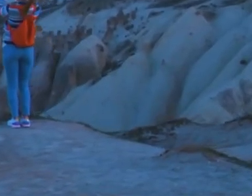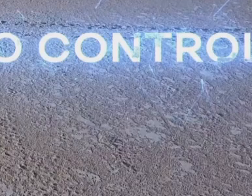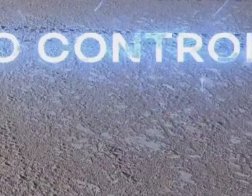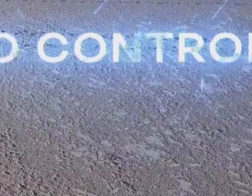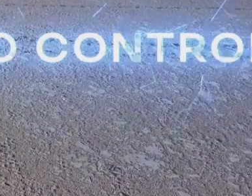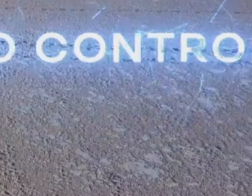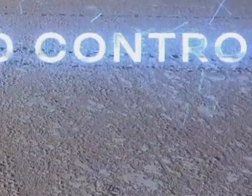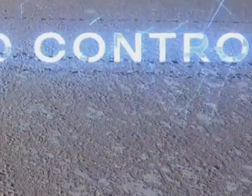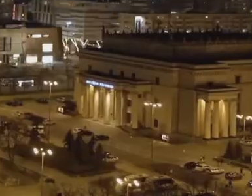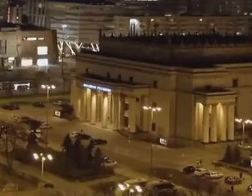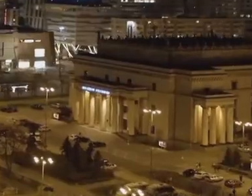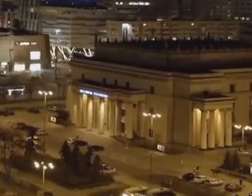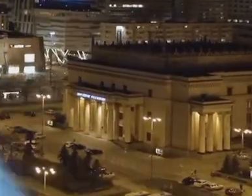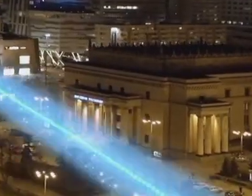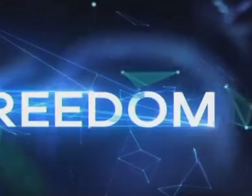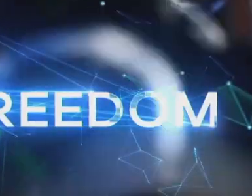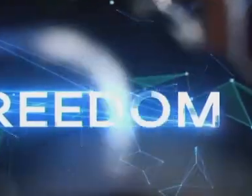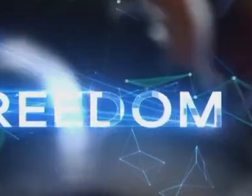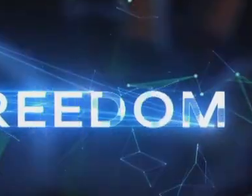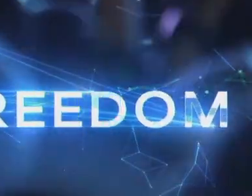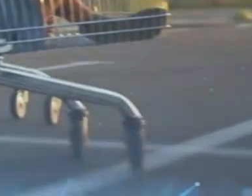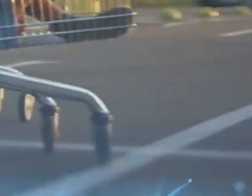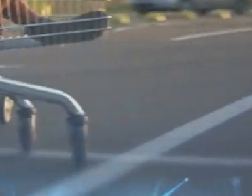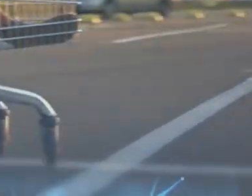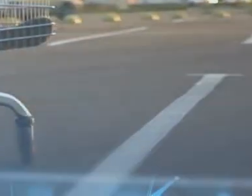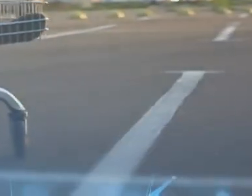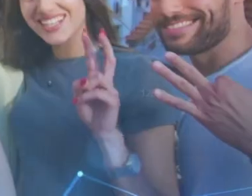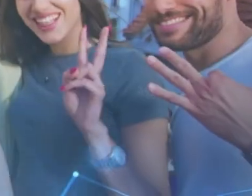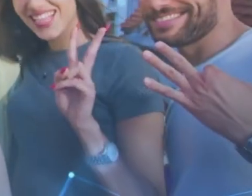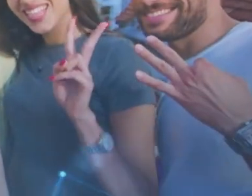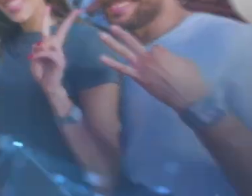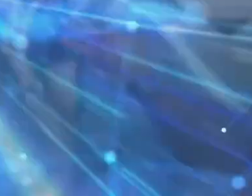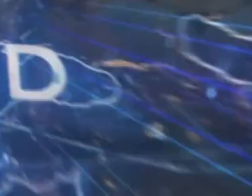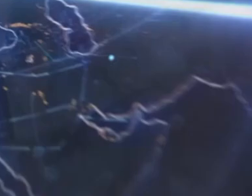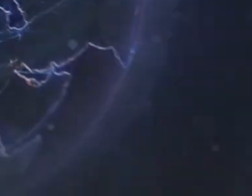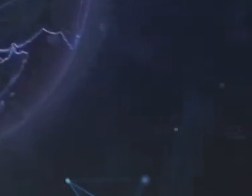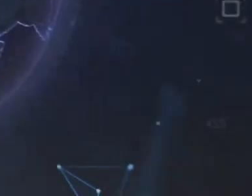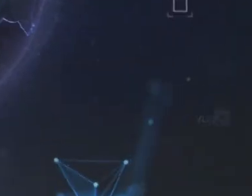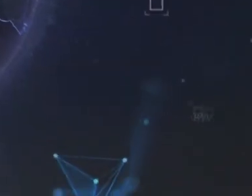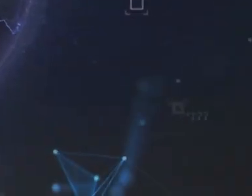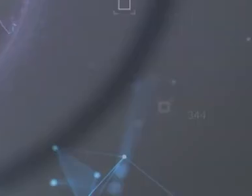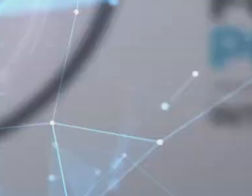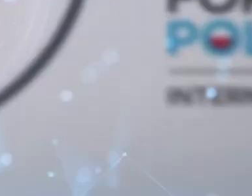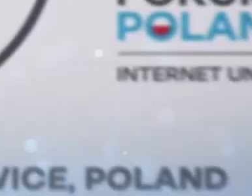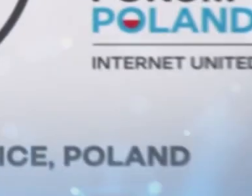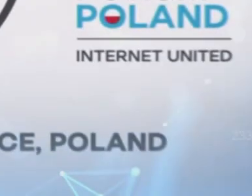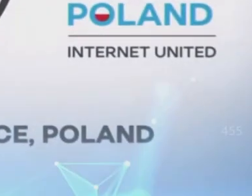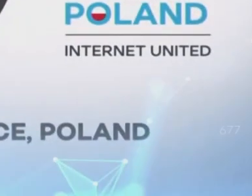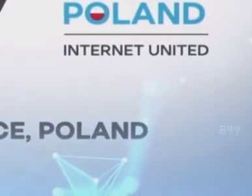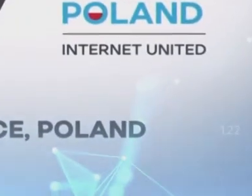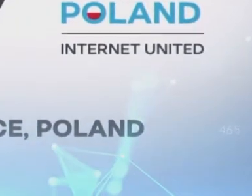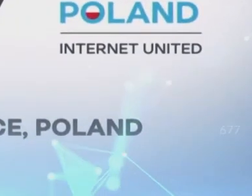We all despise control. And desire freedom. We are all united.